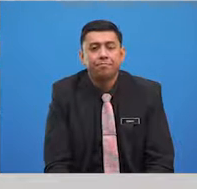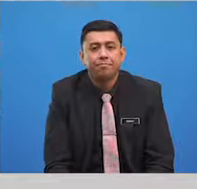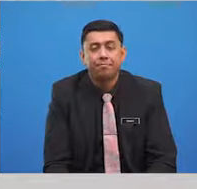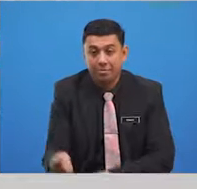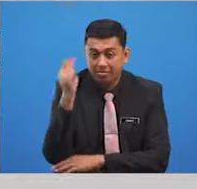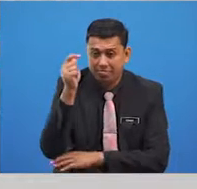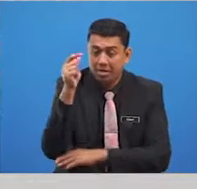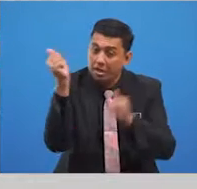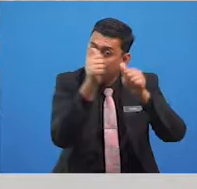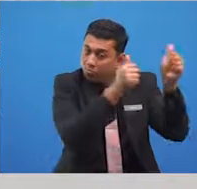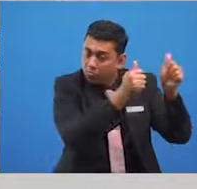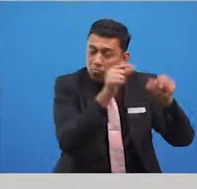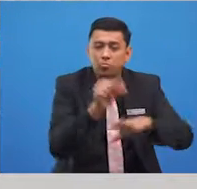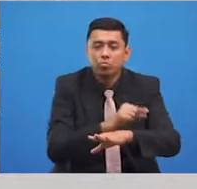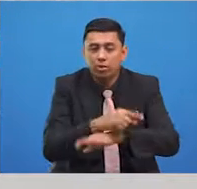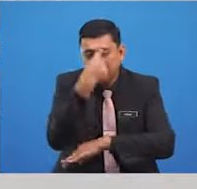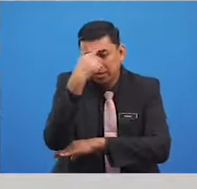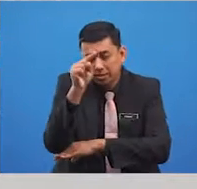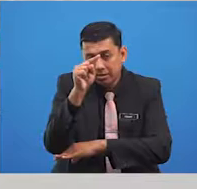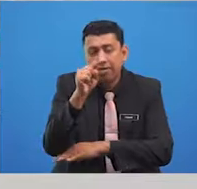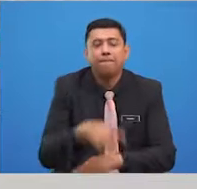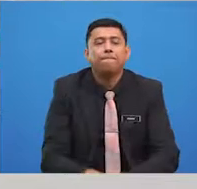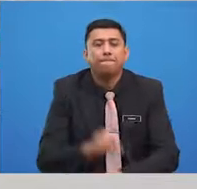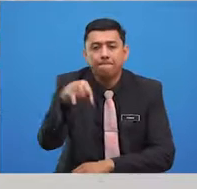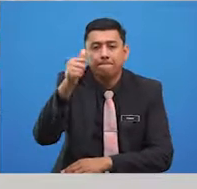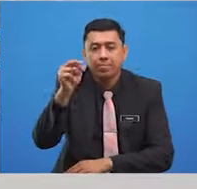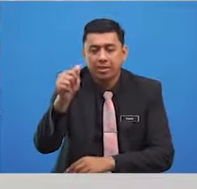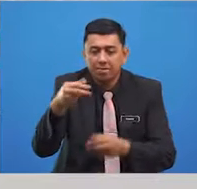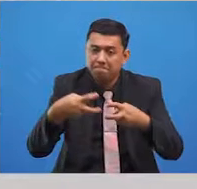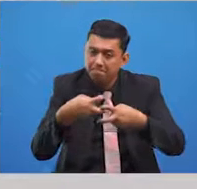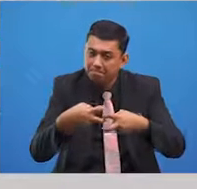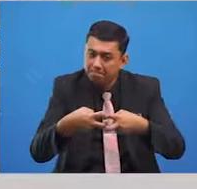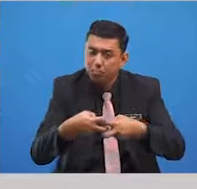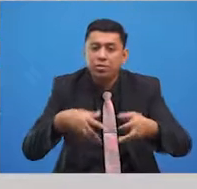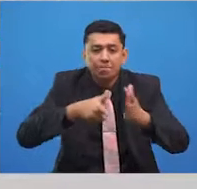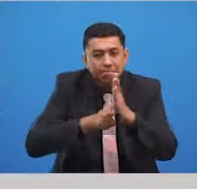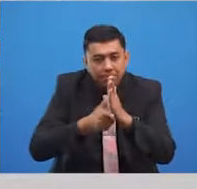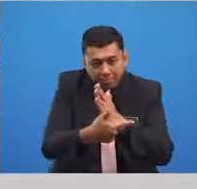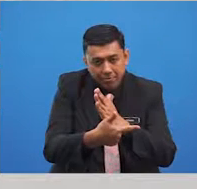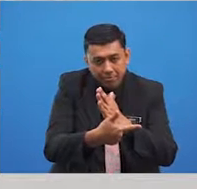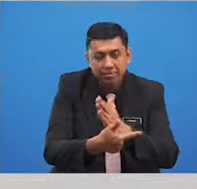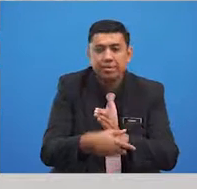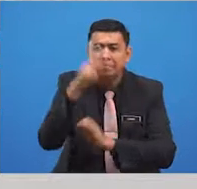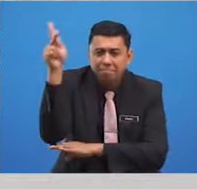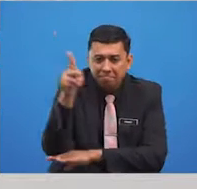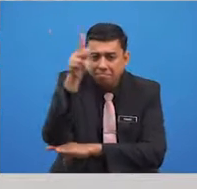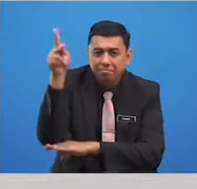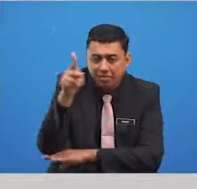Tenaga angin digunakan untuk menjana tenaga elektrik melalui kincir